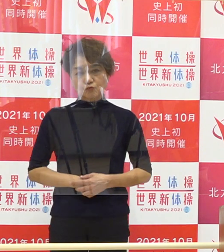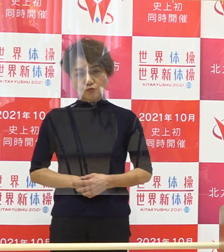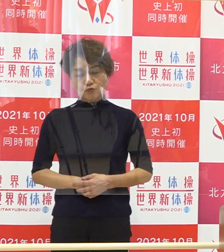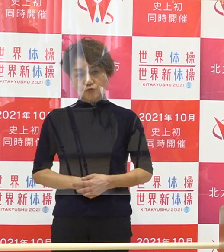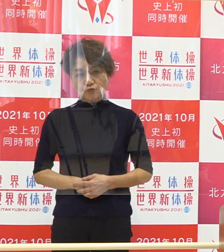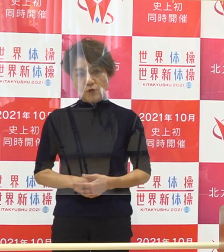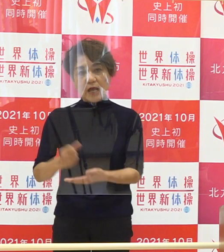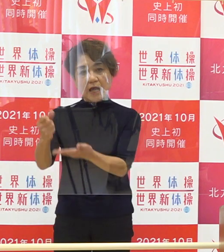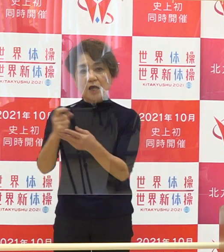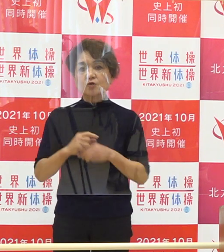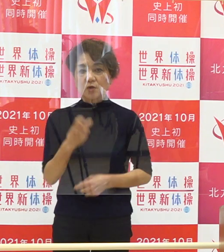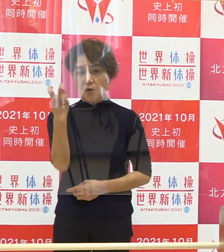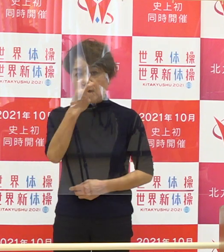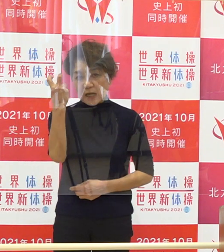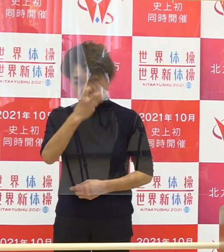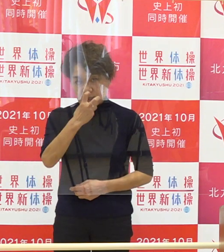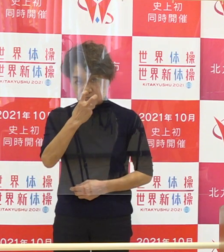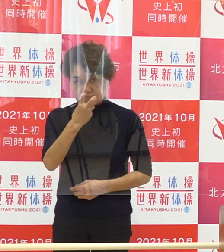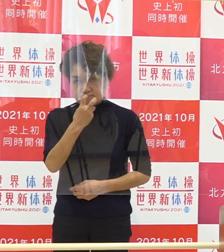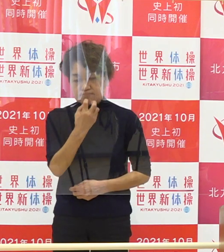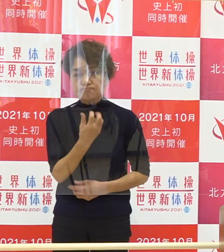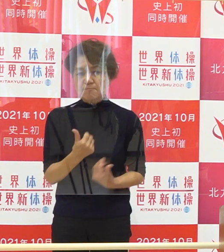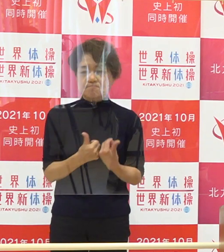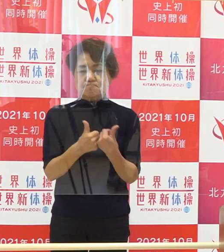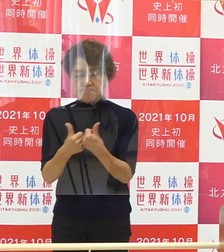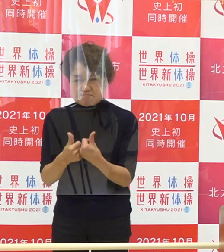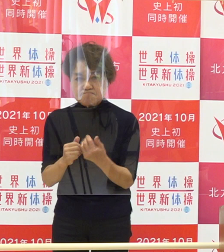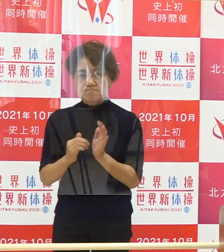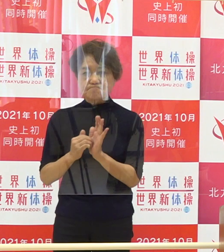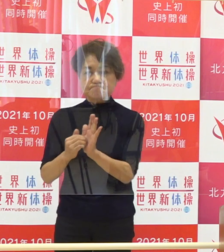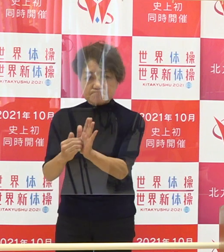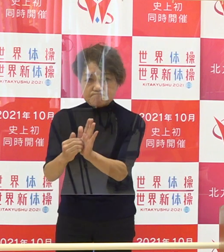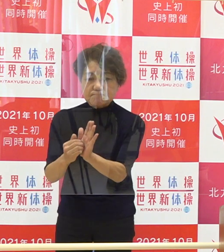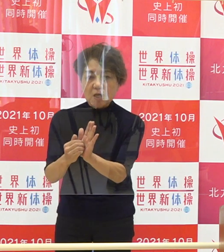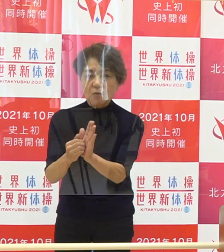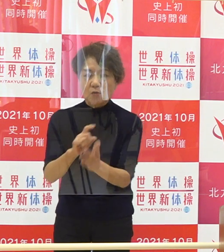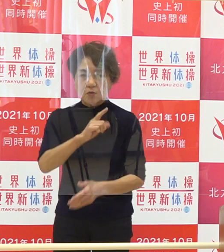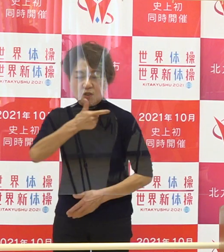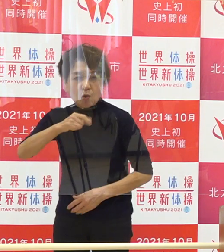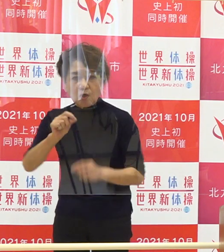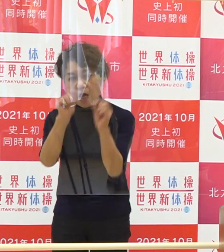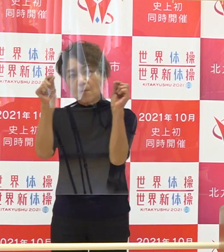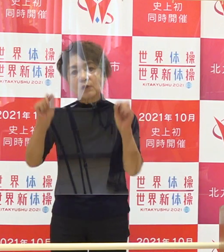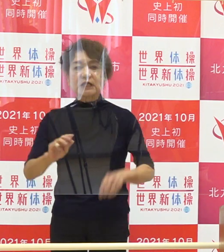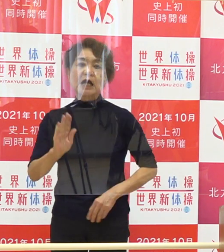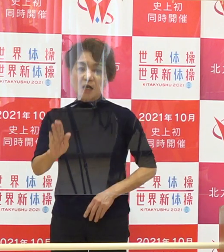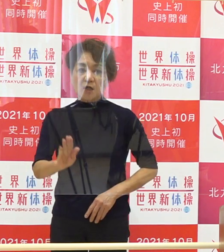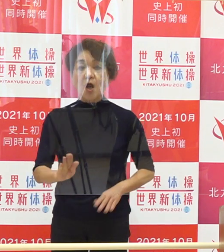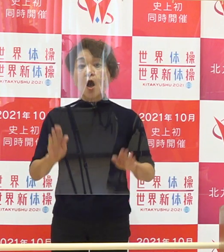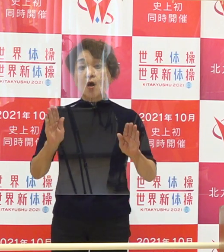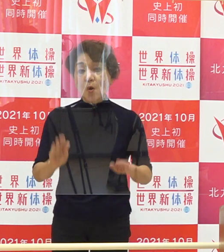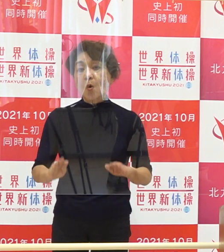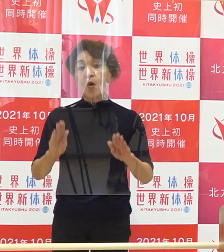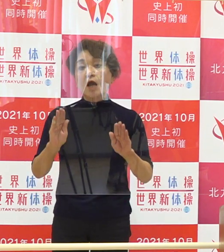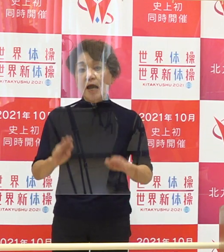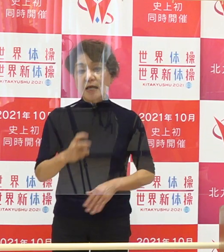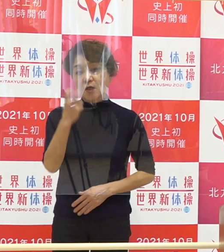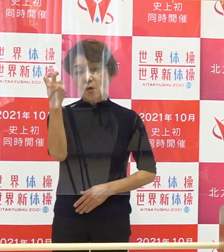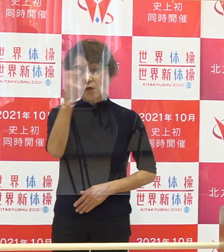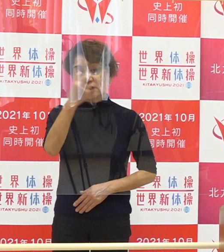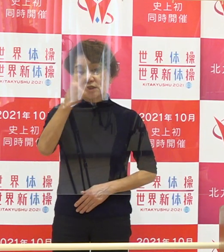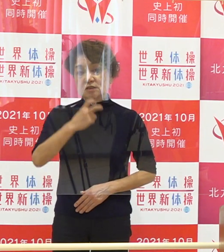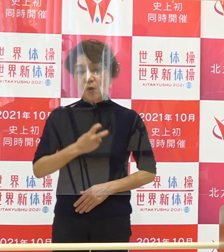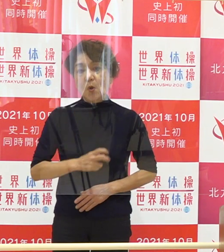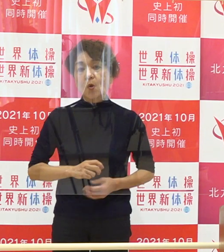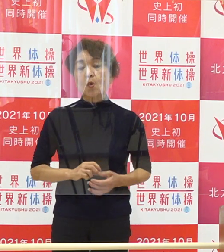場時の確認作業、密を避けるための混雑対応など、どのような問題があるか今回の技術実証を通じて検